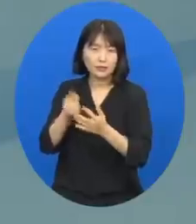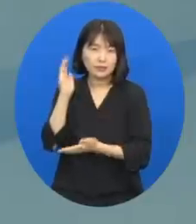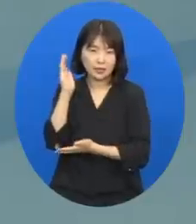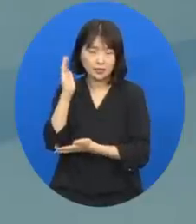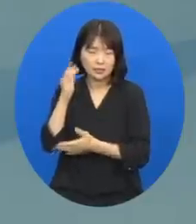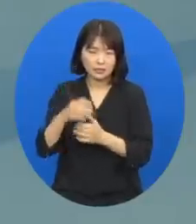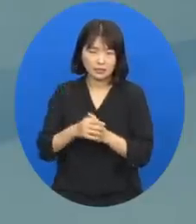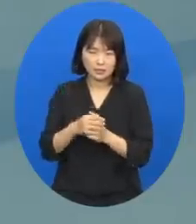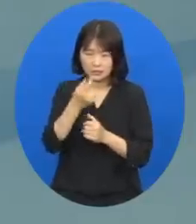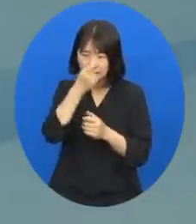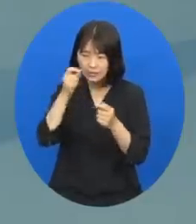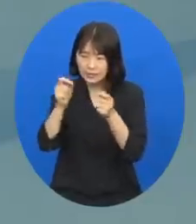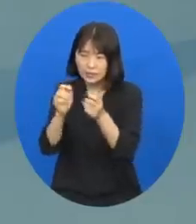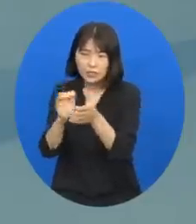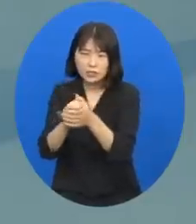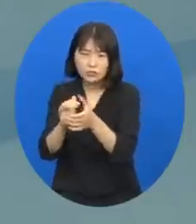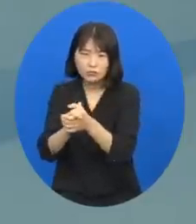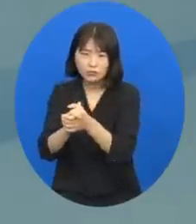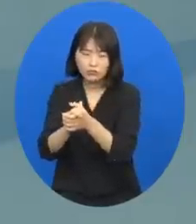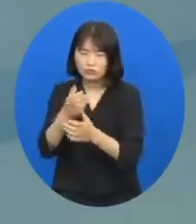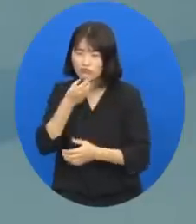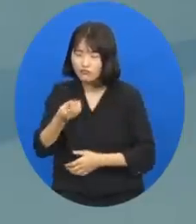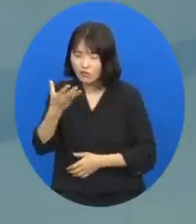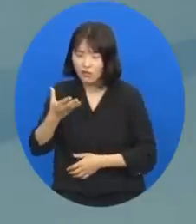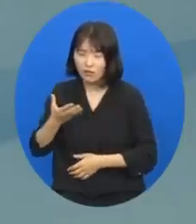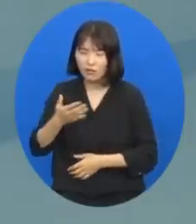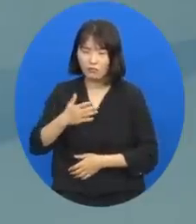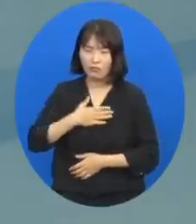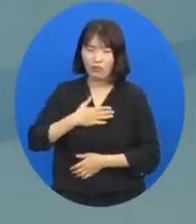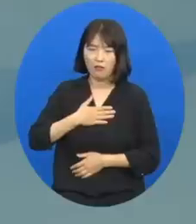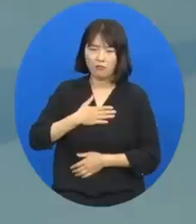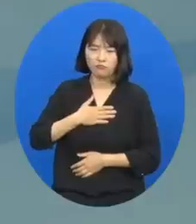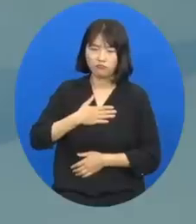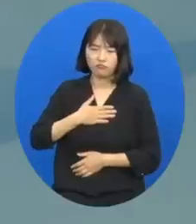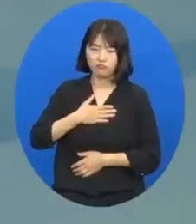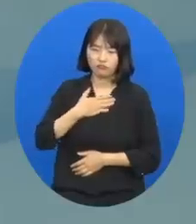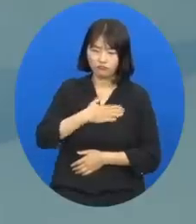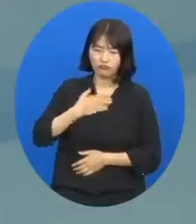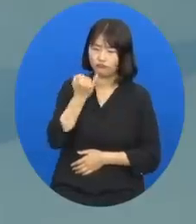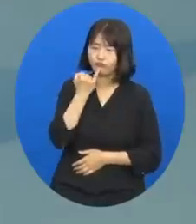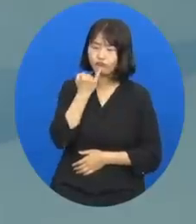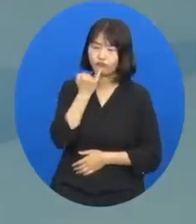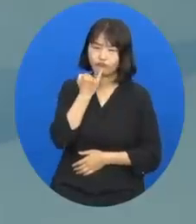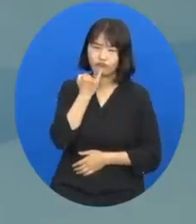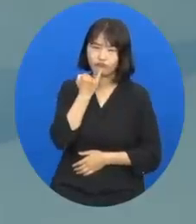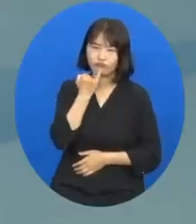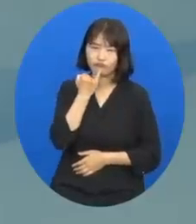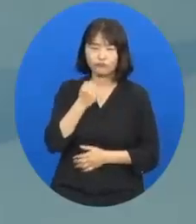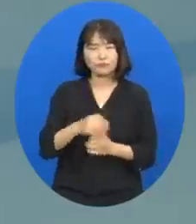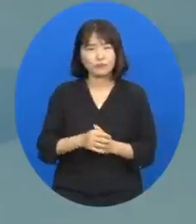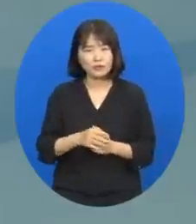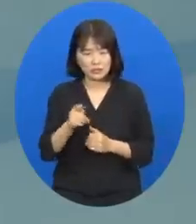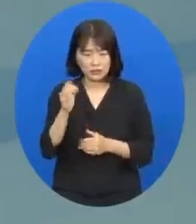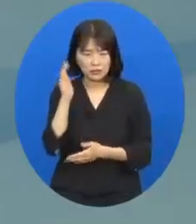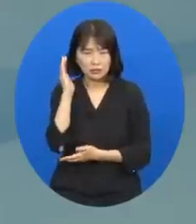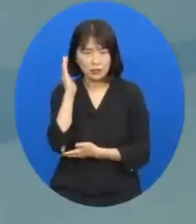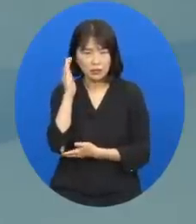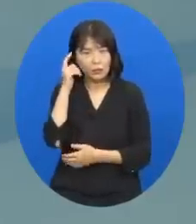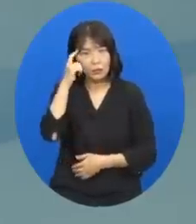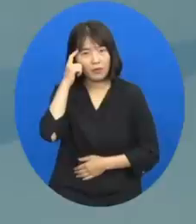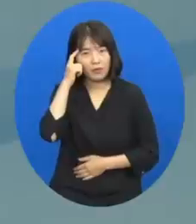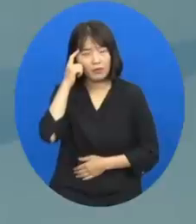않다면 흠 친구가 안 있죠 그런데 기분이 나쁘지 않다는 거에요 왜 이런 말에 나왔을까요